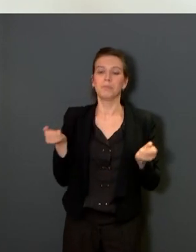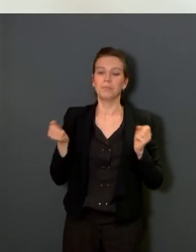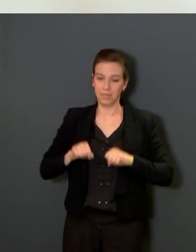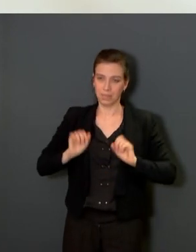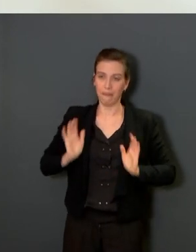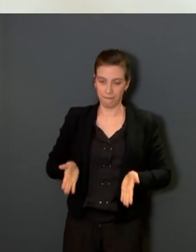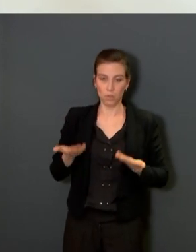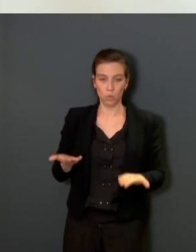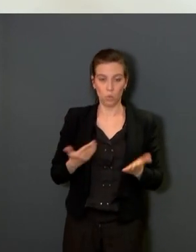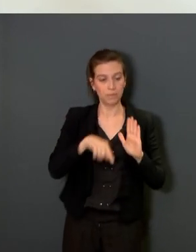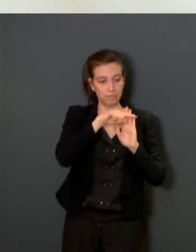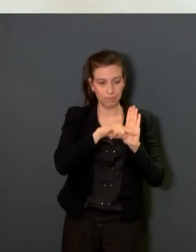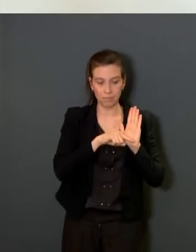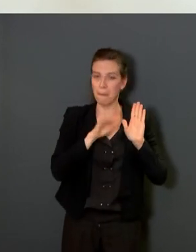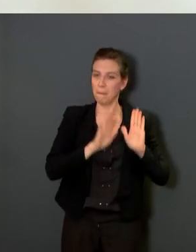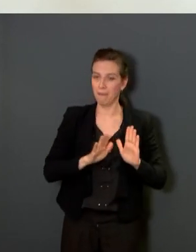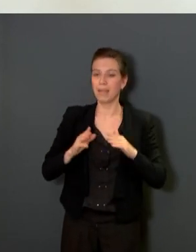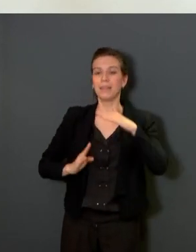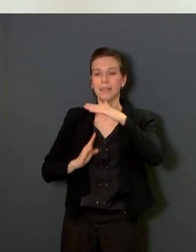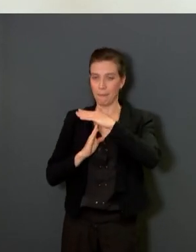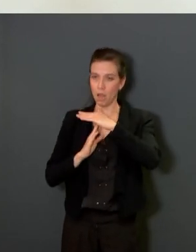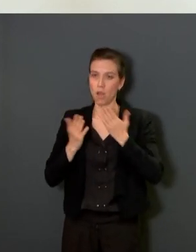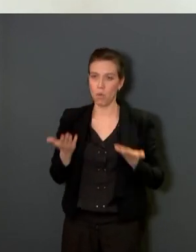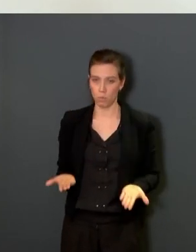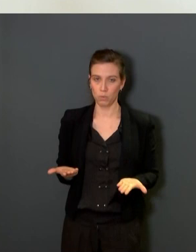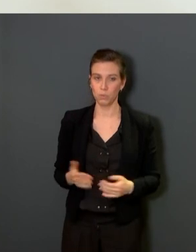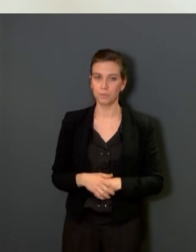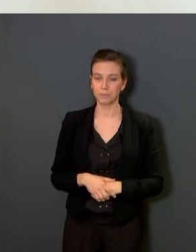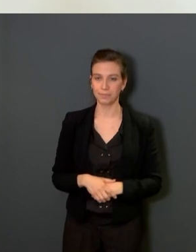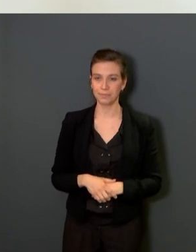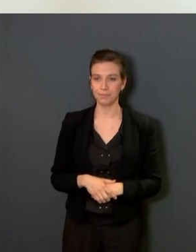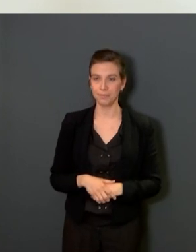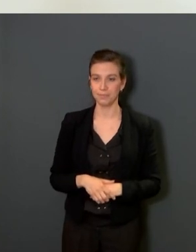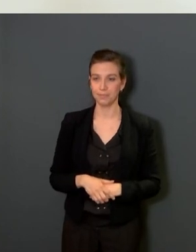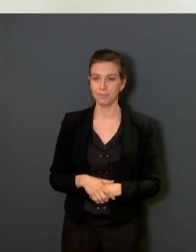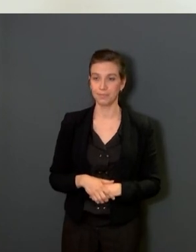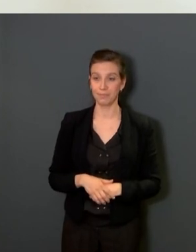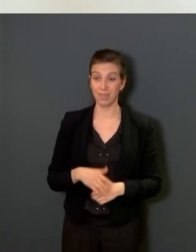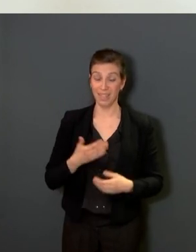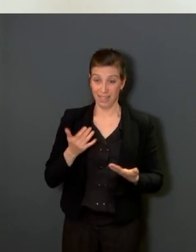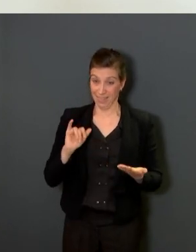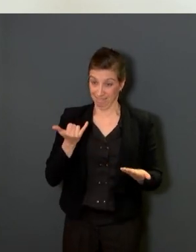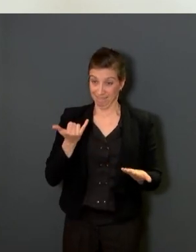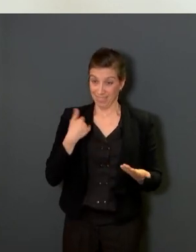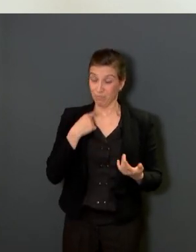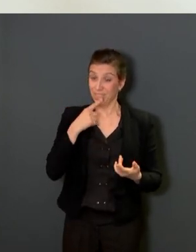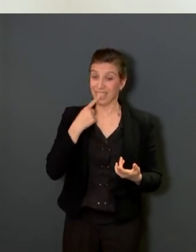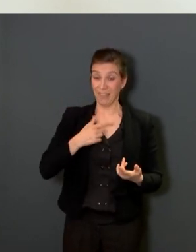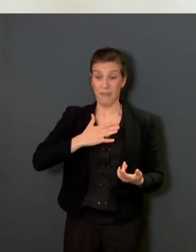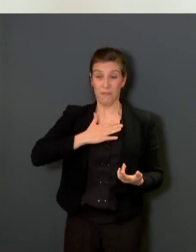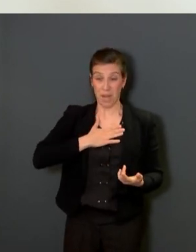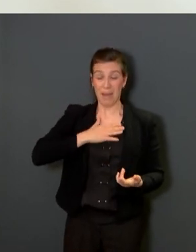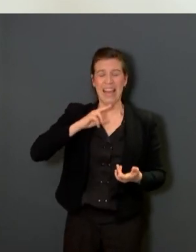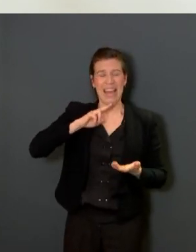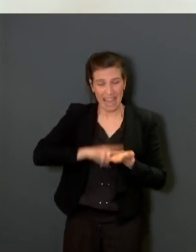lassen. Het valt mij bijzonder moeilijk om die beslissing te nemen.